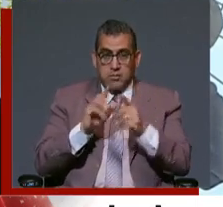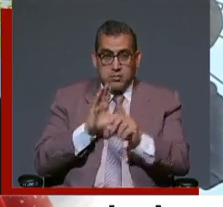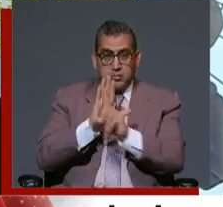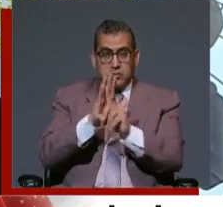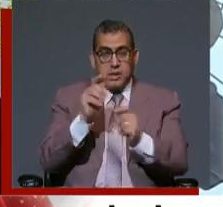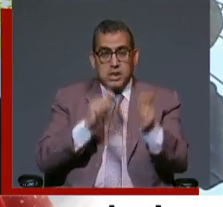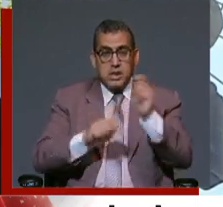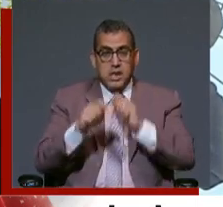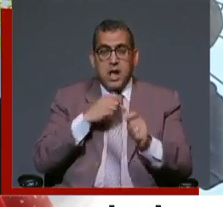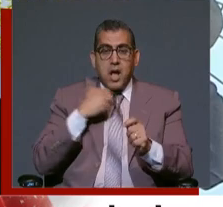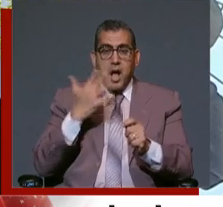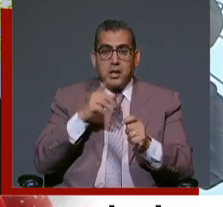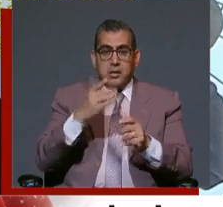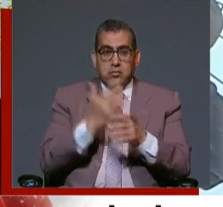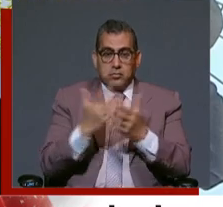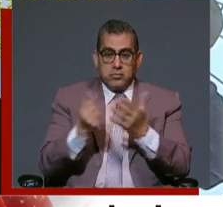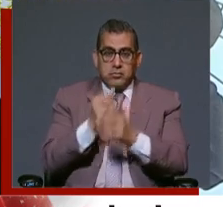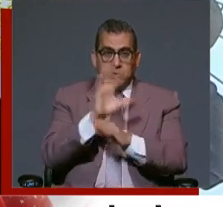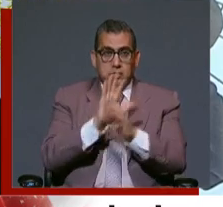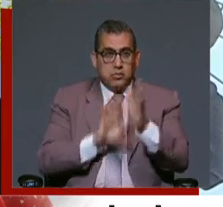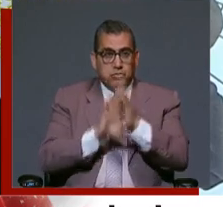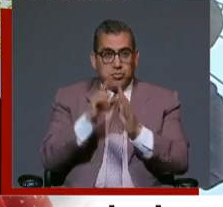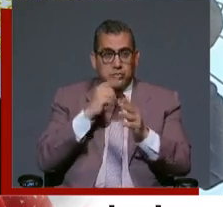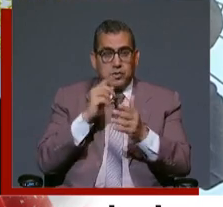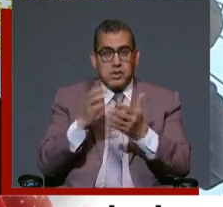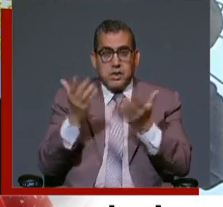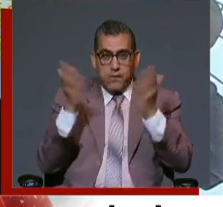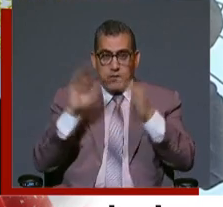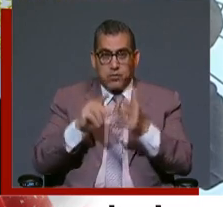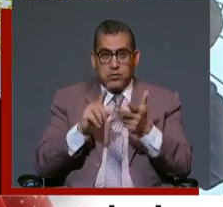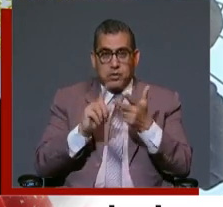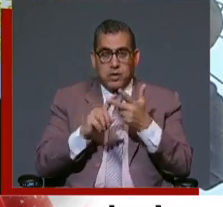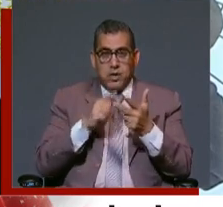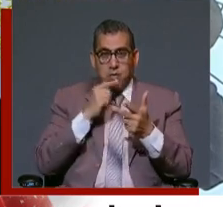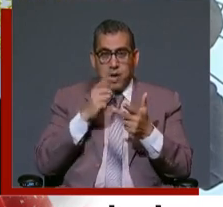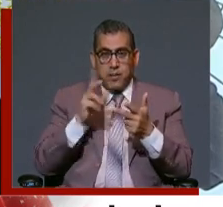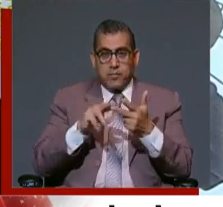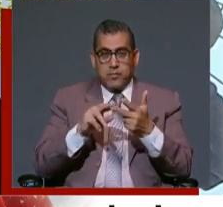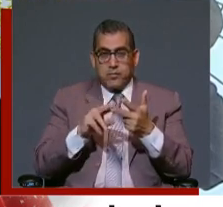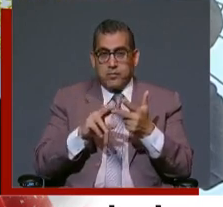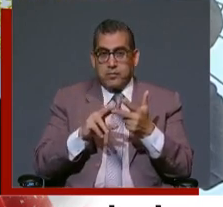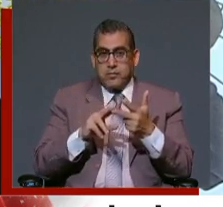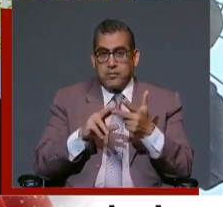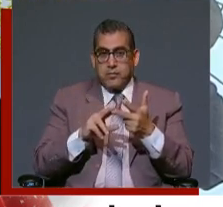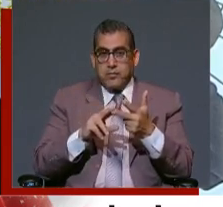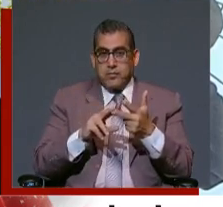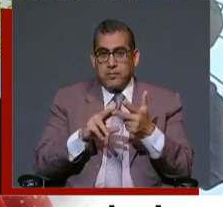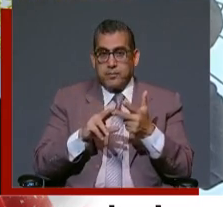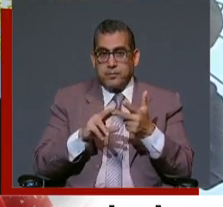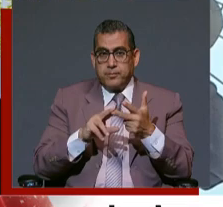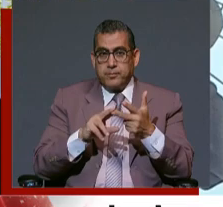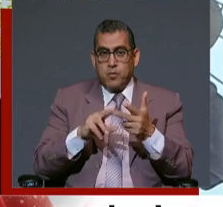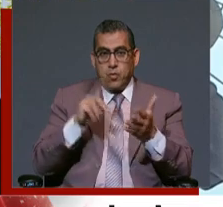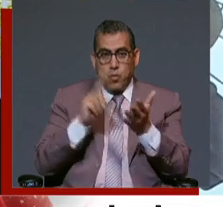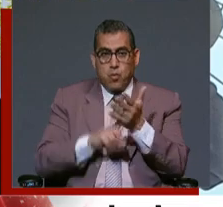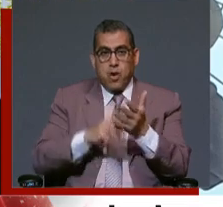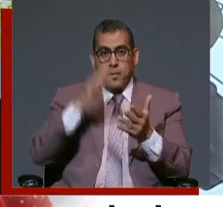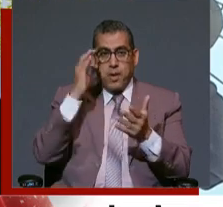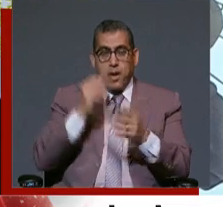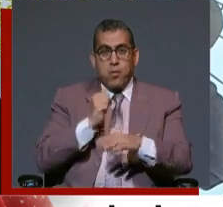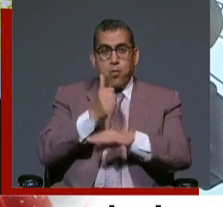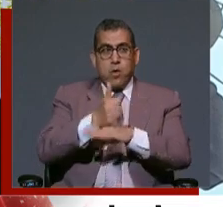الصناعات الخضراء لتحفيز النمو وزيادة الطلب والاستدامة. ثالثا يجب على